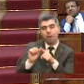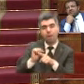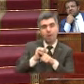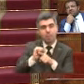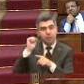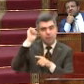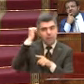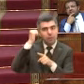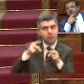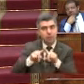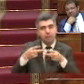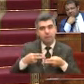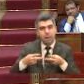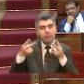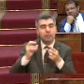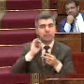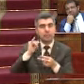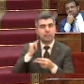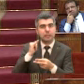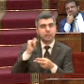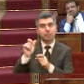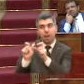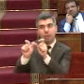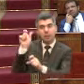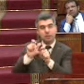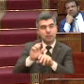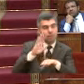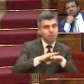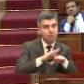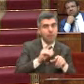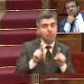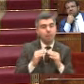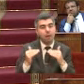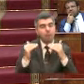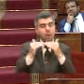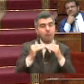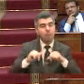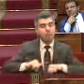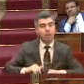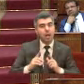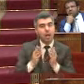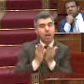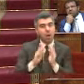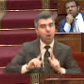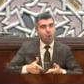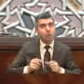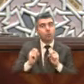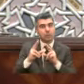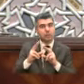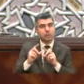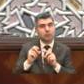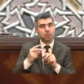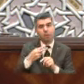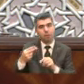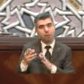والأخلاقية التوعوية وتحسيس. لكن هل هناك تنسيق بين وزاراتكم ووزارات التربية الوطنية؟ شكرا سيد النائب. هل من